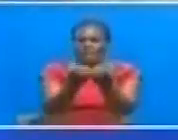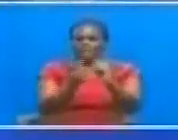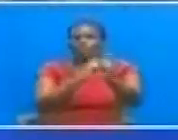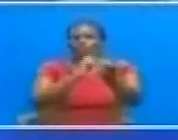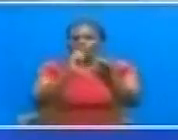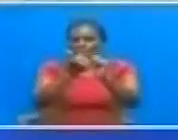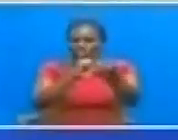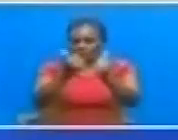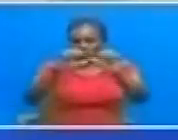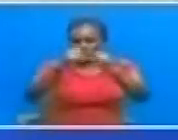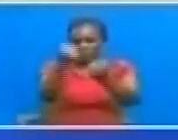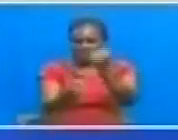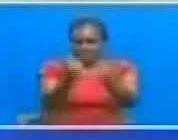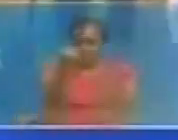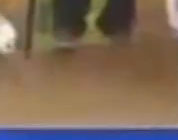magari.